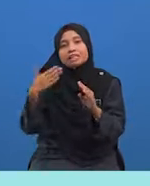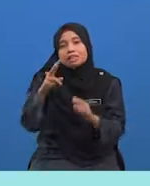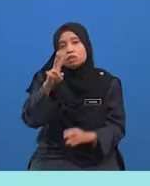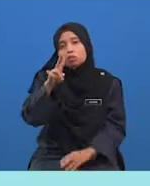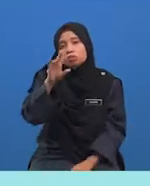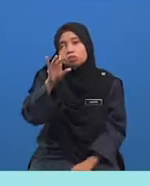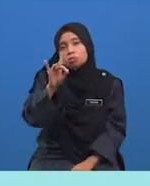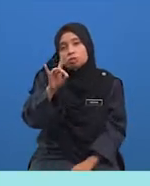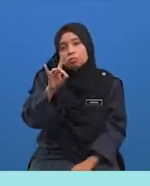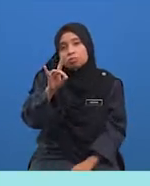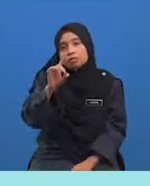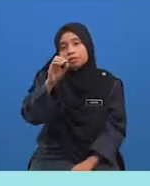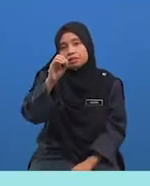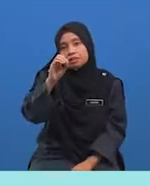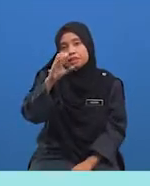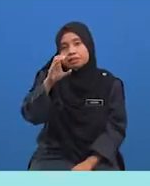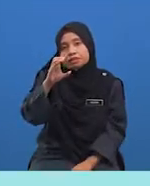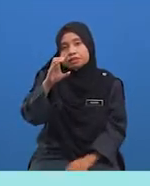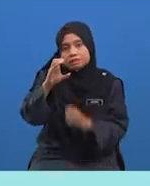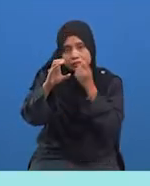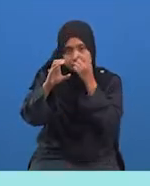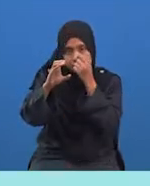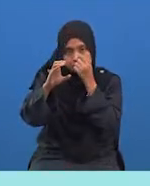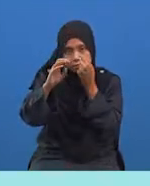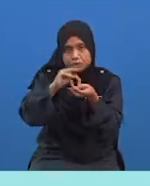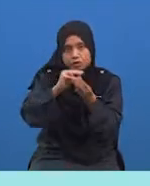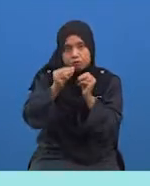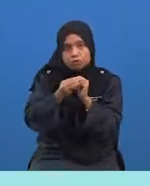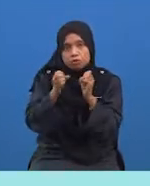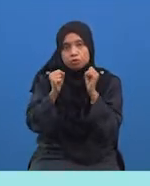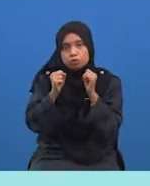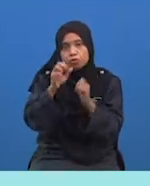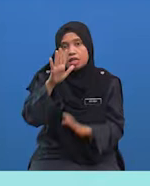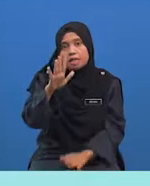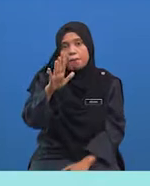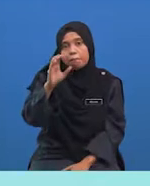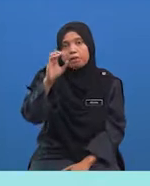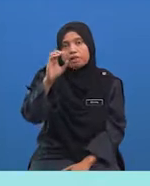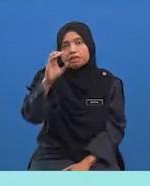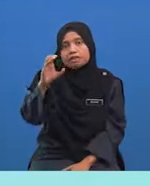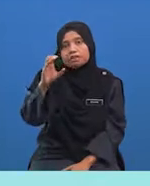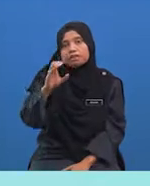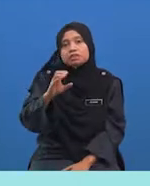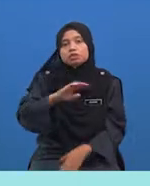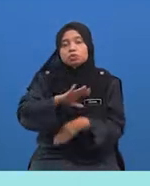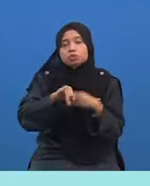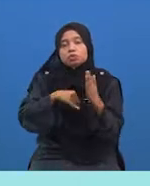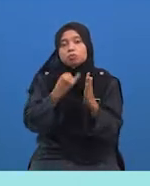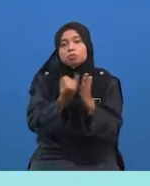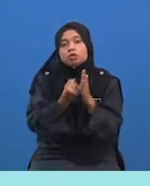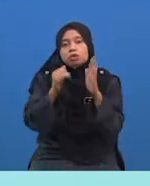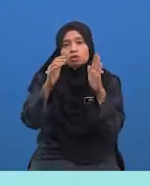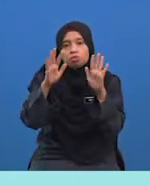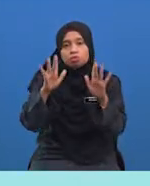darjah Celsius. Musim sejuk yang sederhana sejuk iaitu 5 darjah Celsius. Jumlah hujan